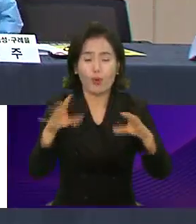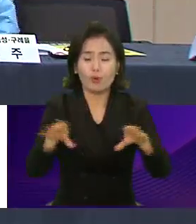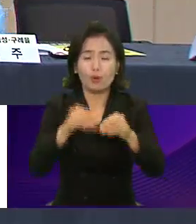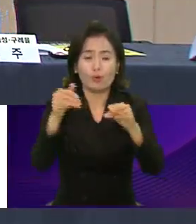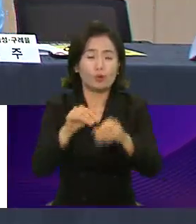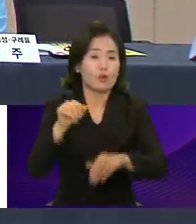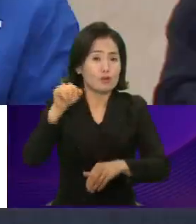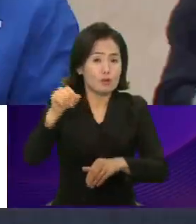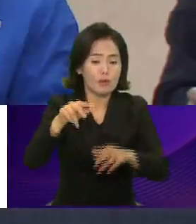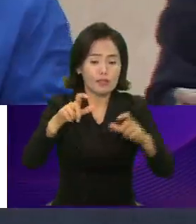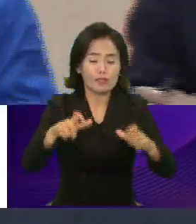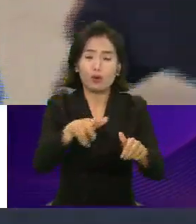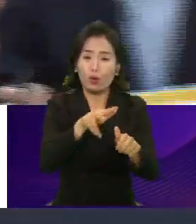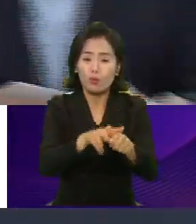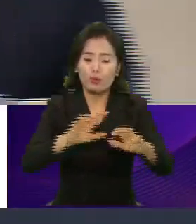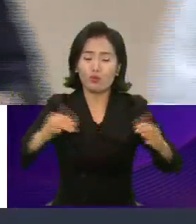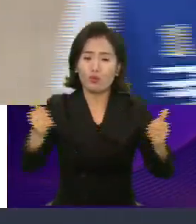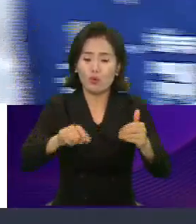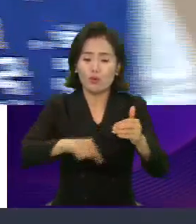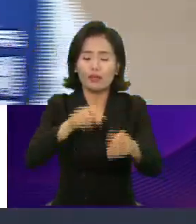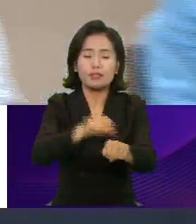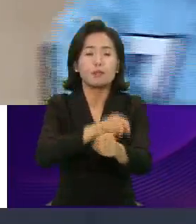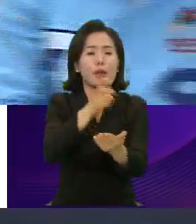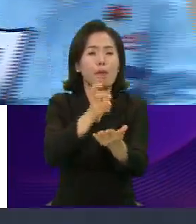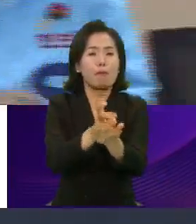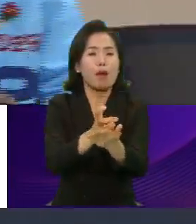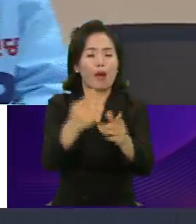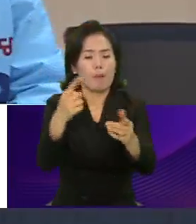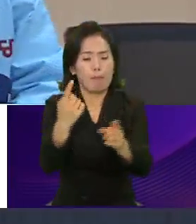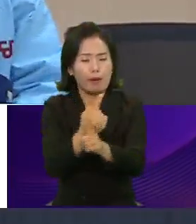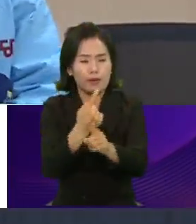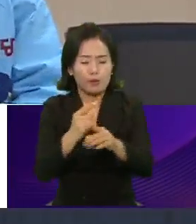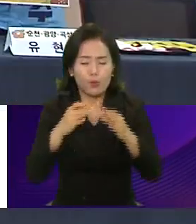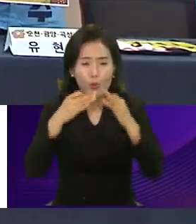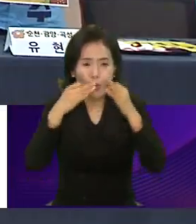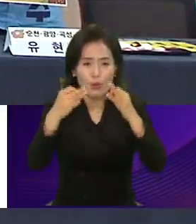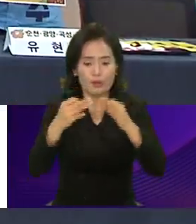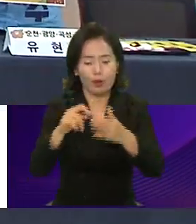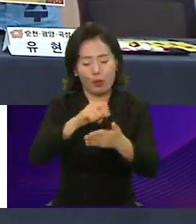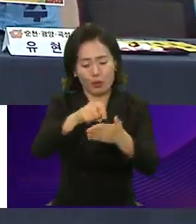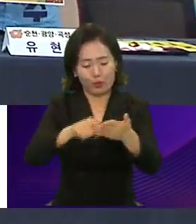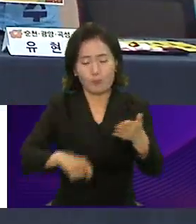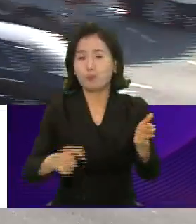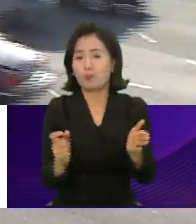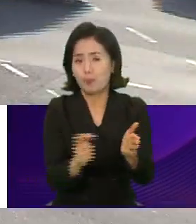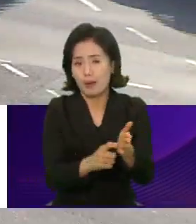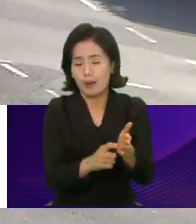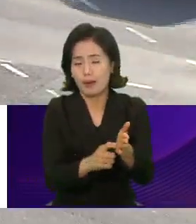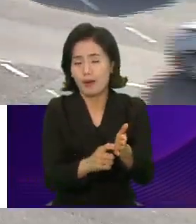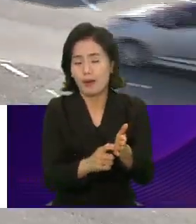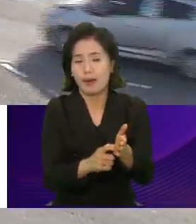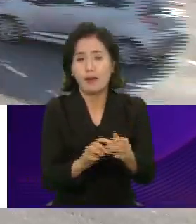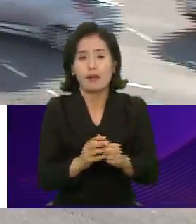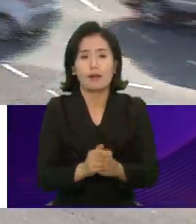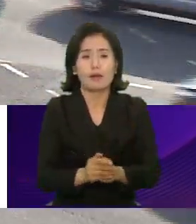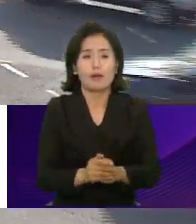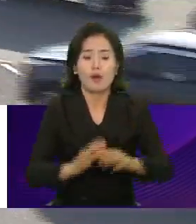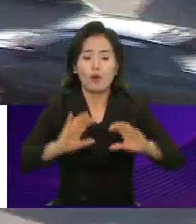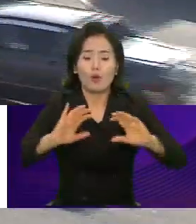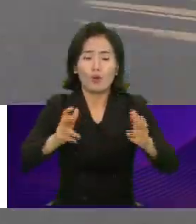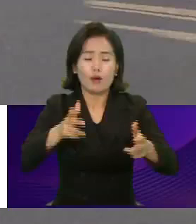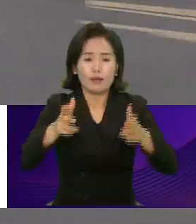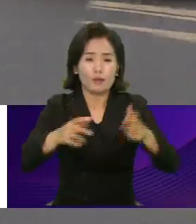출마한 지역 후보들도 국회에서 특별법 개정에 먼저 힘쓰겠다고 서명했습니다. 매일